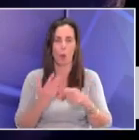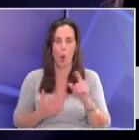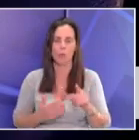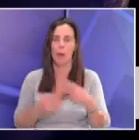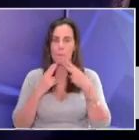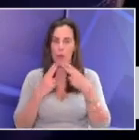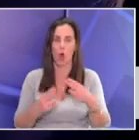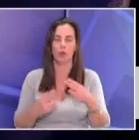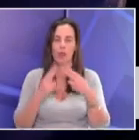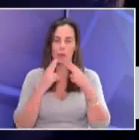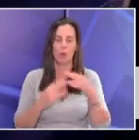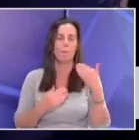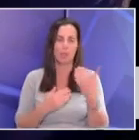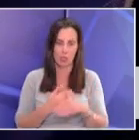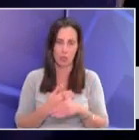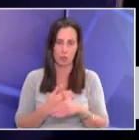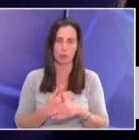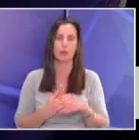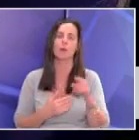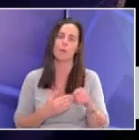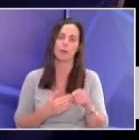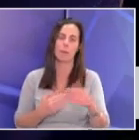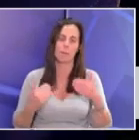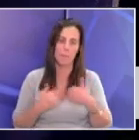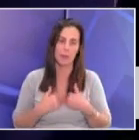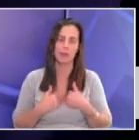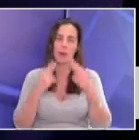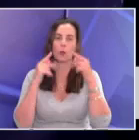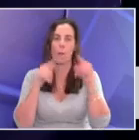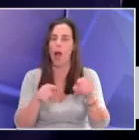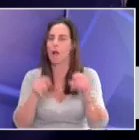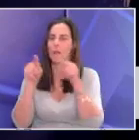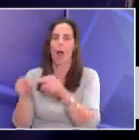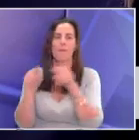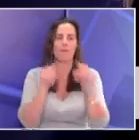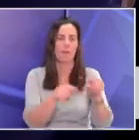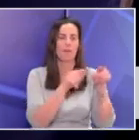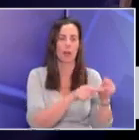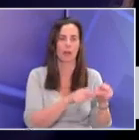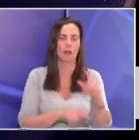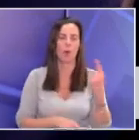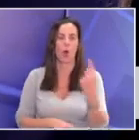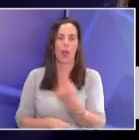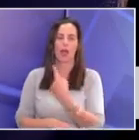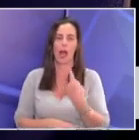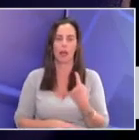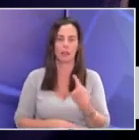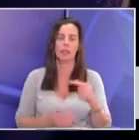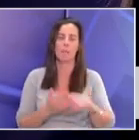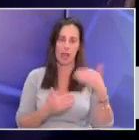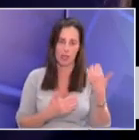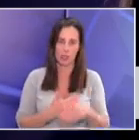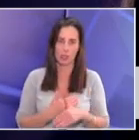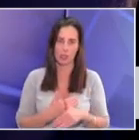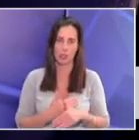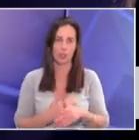היא פתרון, הפתרון בסופו של דבר תמון בי ותמון בך ותמון בה ובך, בכל אחד מאיתנו, כי בסופו של